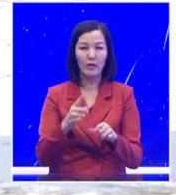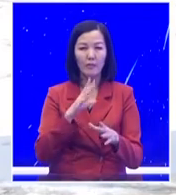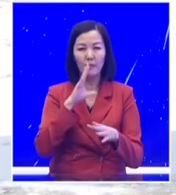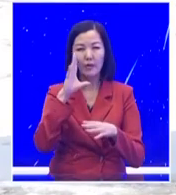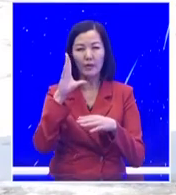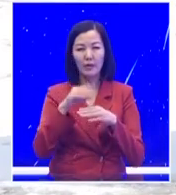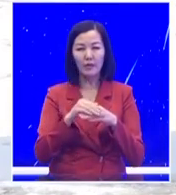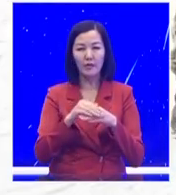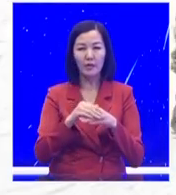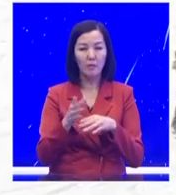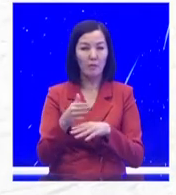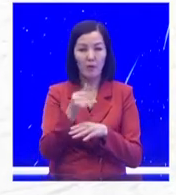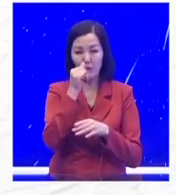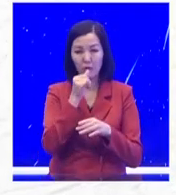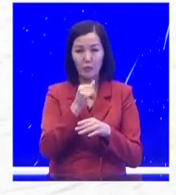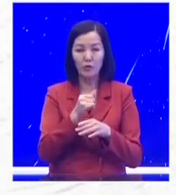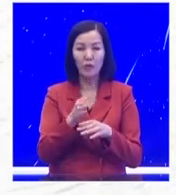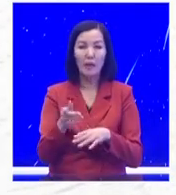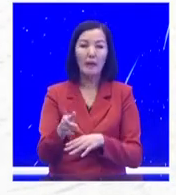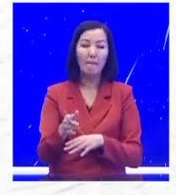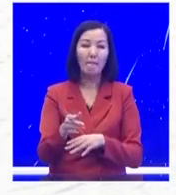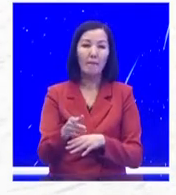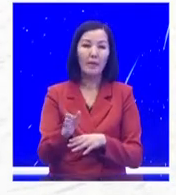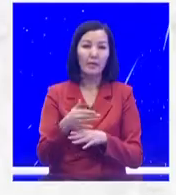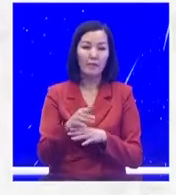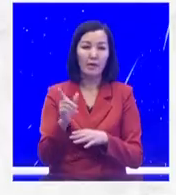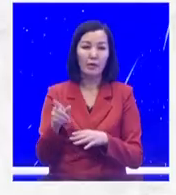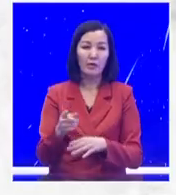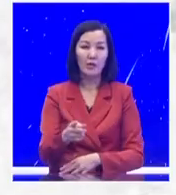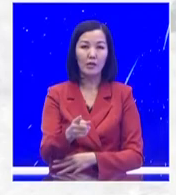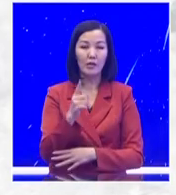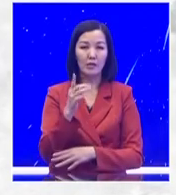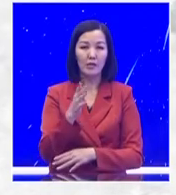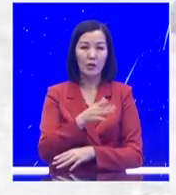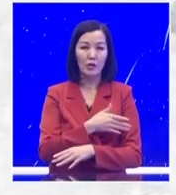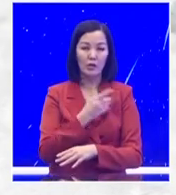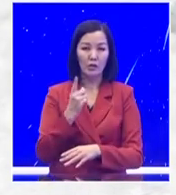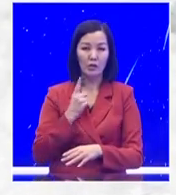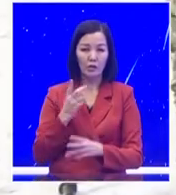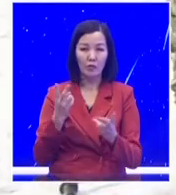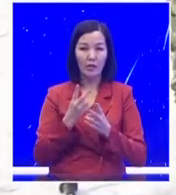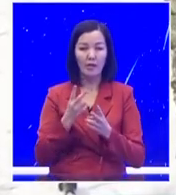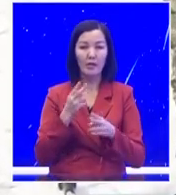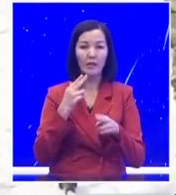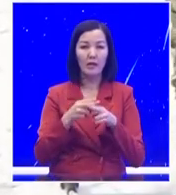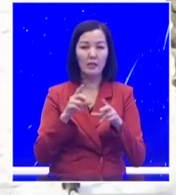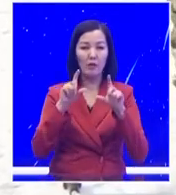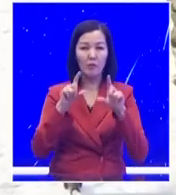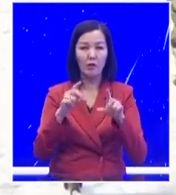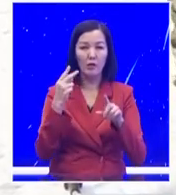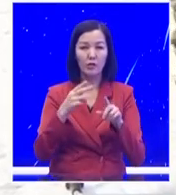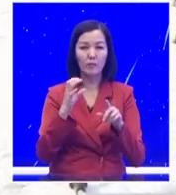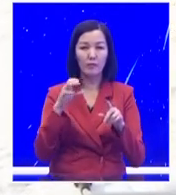балығыңыз қармаққа ілінбейді. Сондықтан балықшыларға ең керектісі шыдамдылық дейді. Биыл көл бетіне қатқан мұздың қалыңдығы